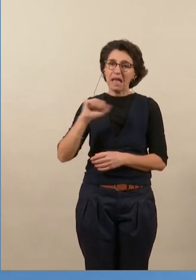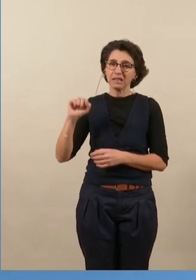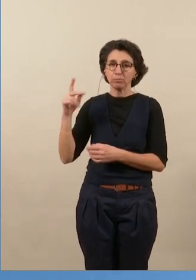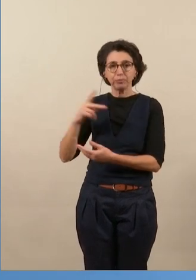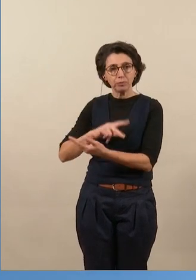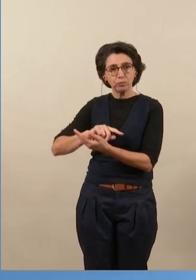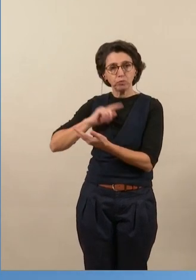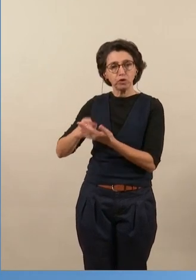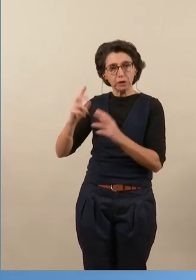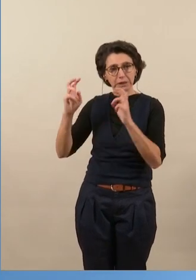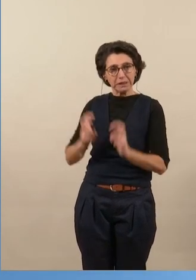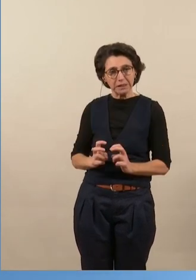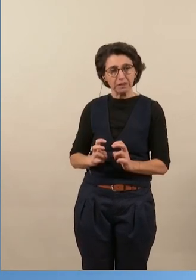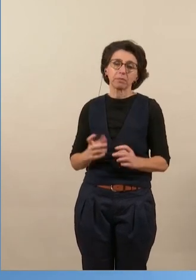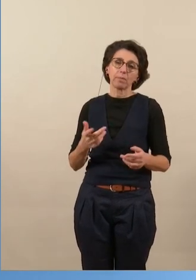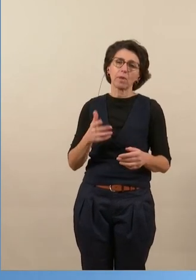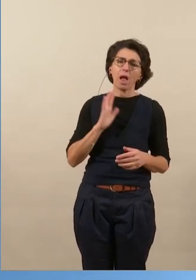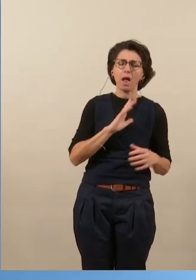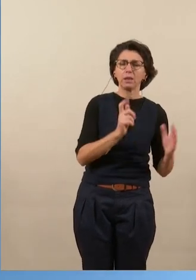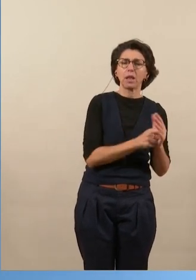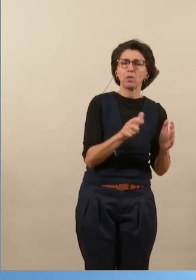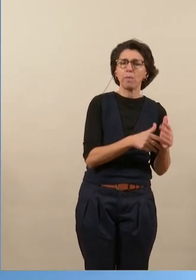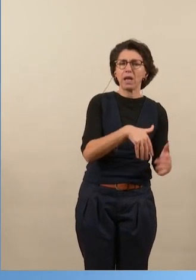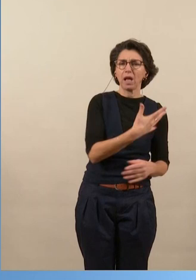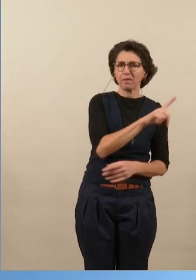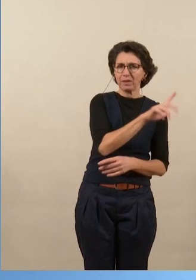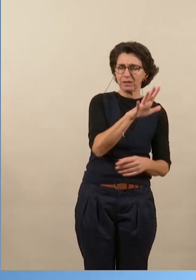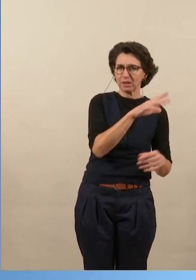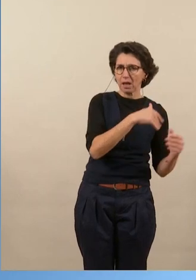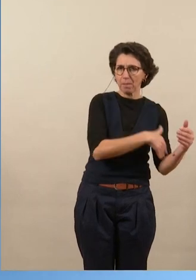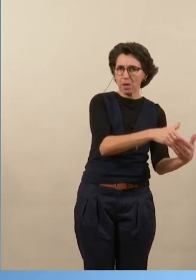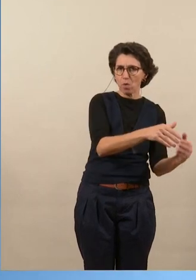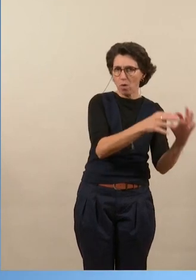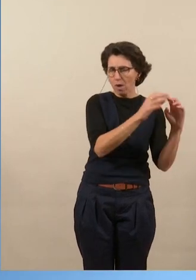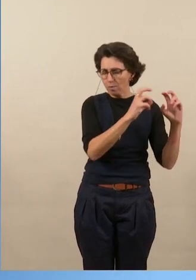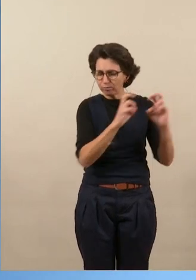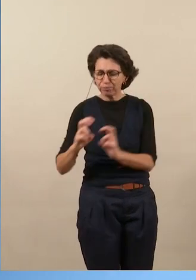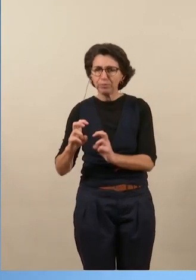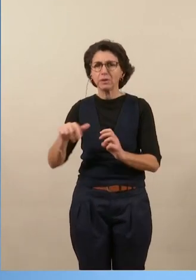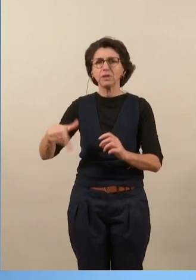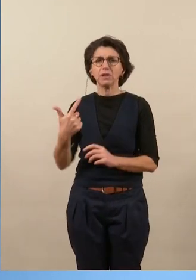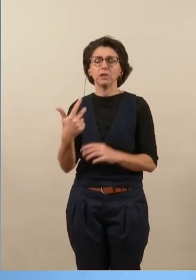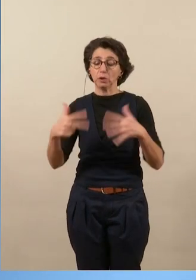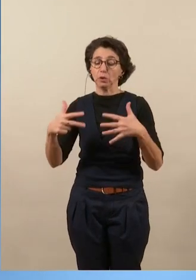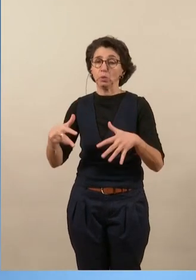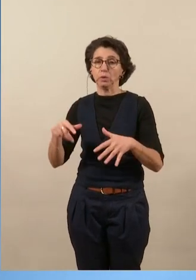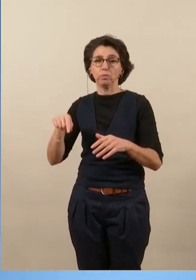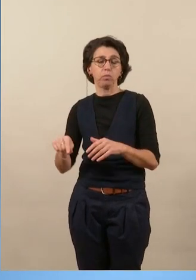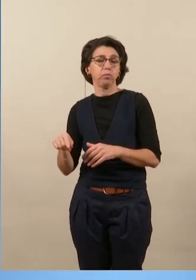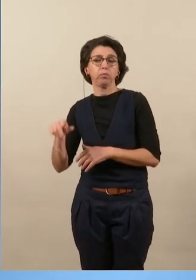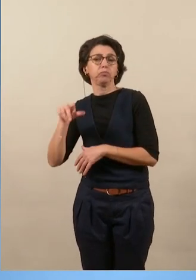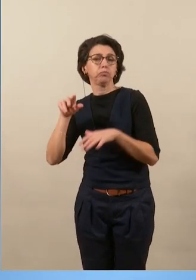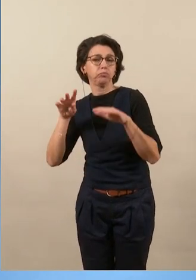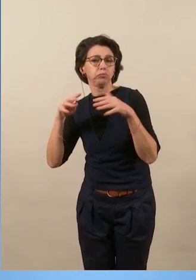25 millions en 2015 à 18.9 millions en 2019 enfin je